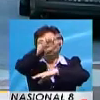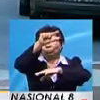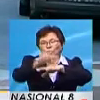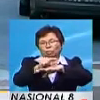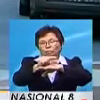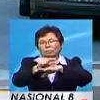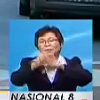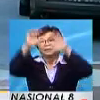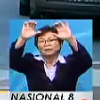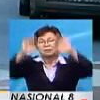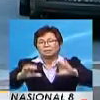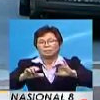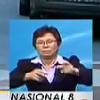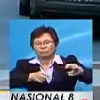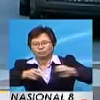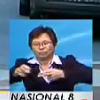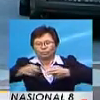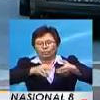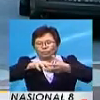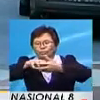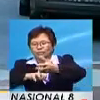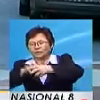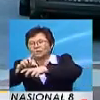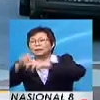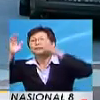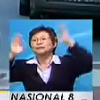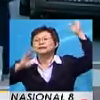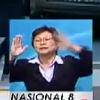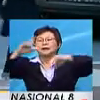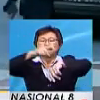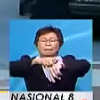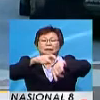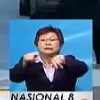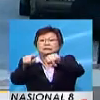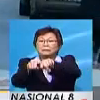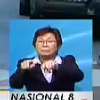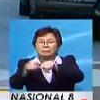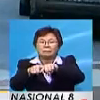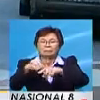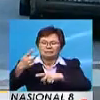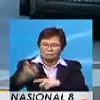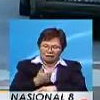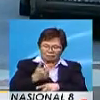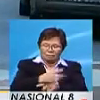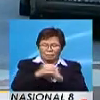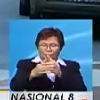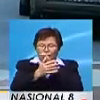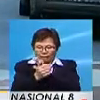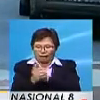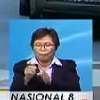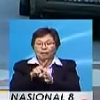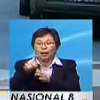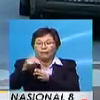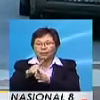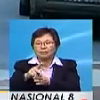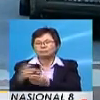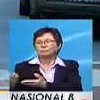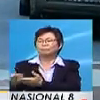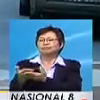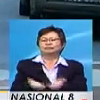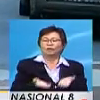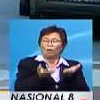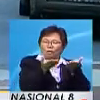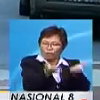sebagai acuan kepada pengurusan bencana di Malaysia dalam pada masa sama latihan dan kepakaran turut ditawarkan kepada pegawai